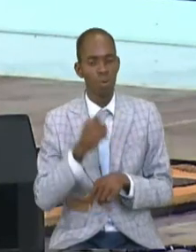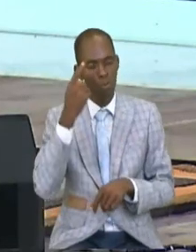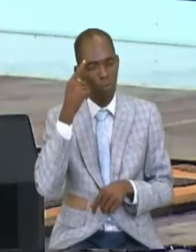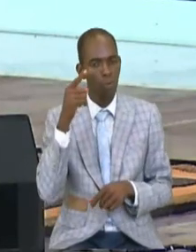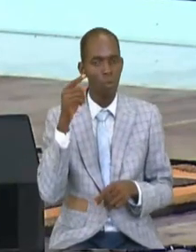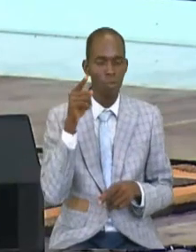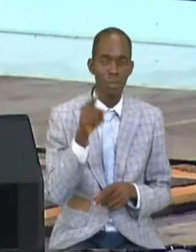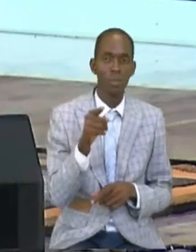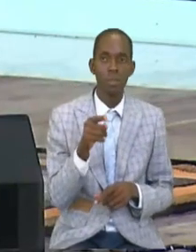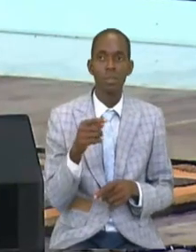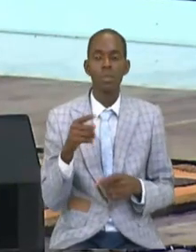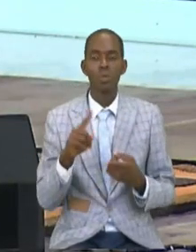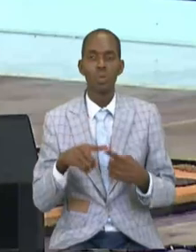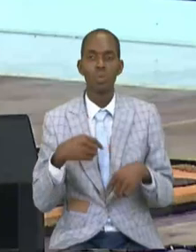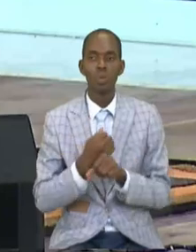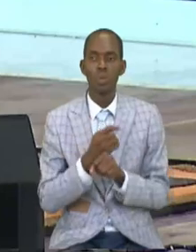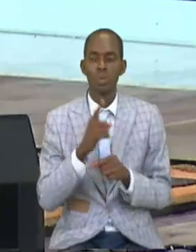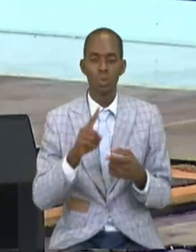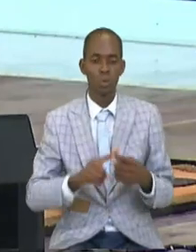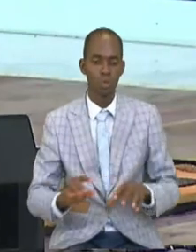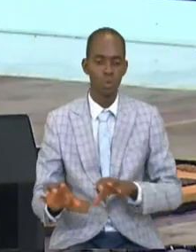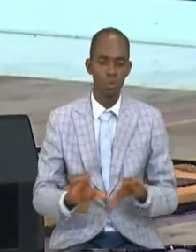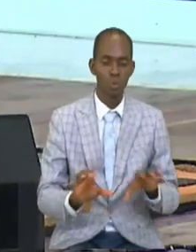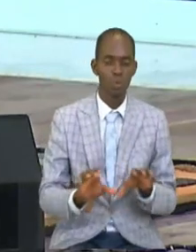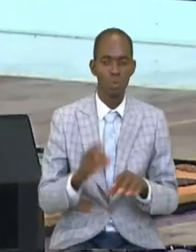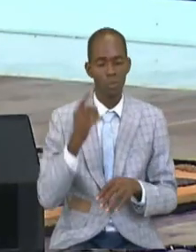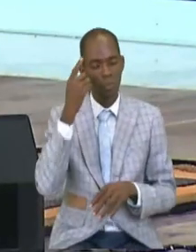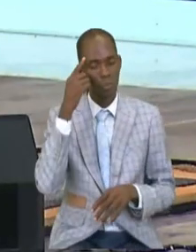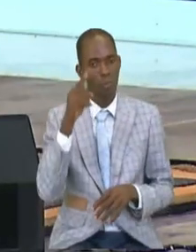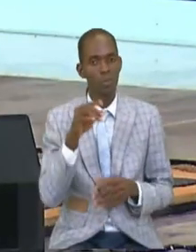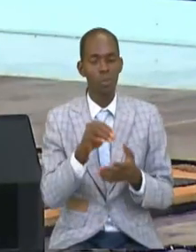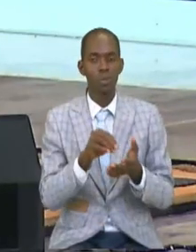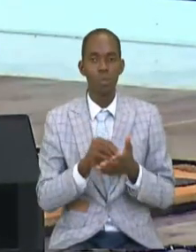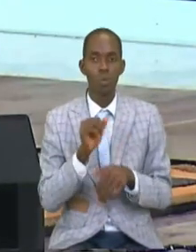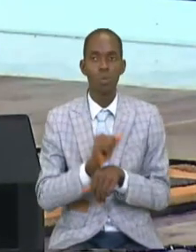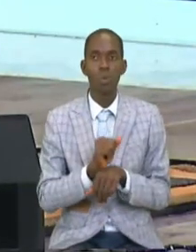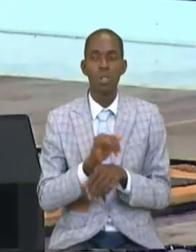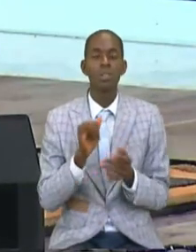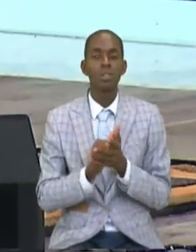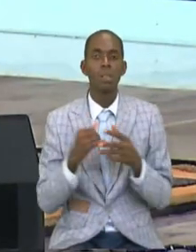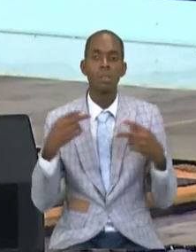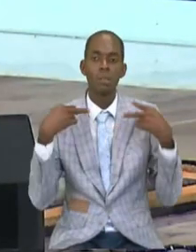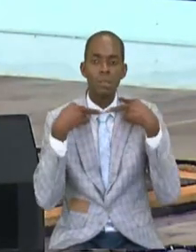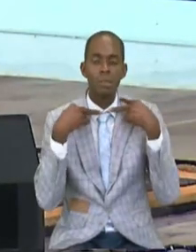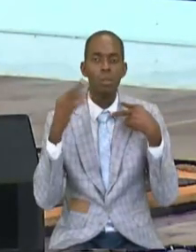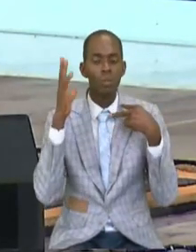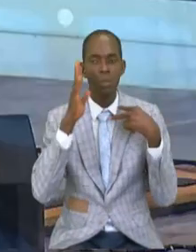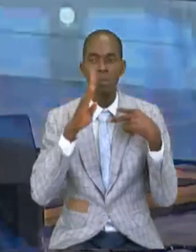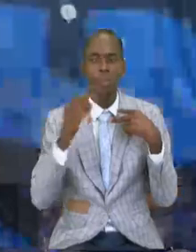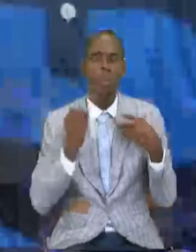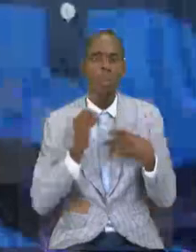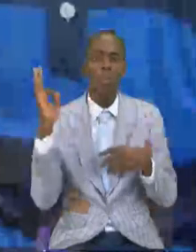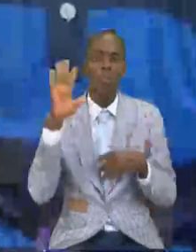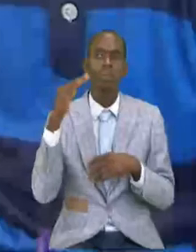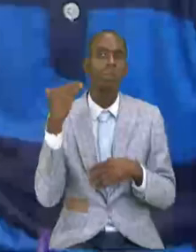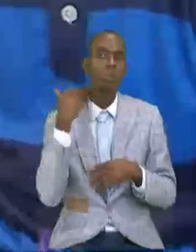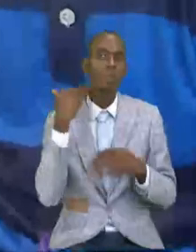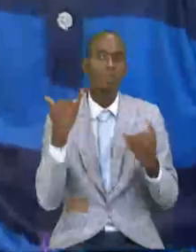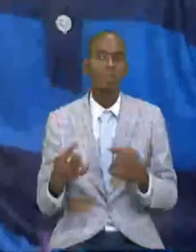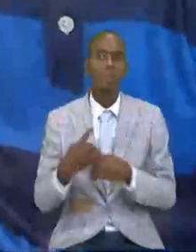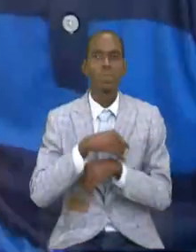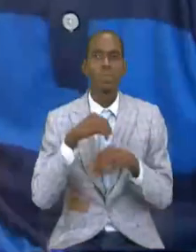labourer son champ, pour te faire cultiver son champ, ce joug du diable est ôté de